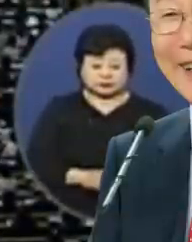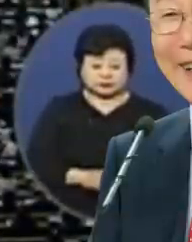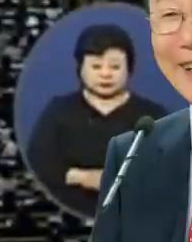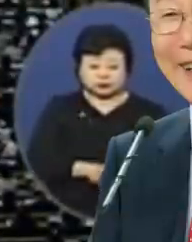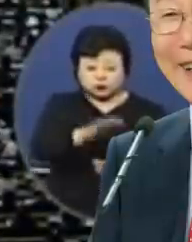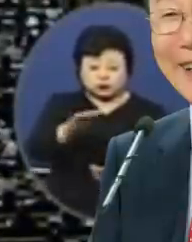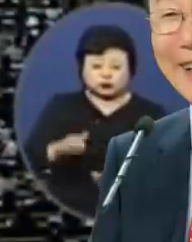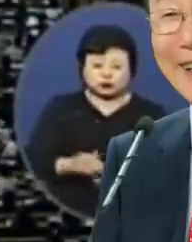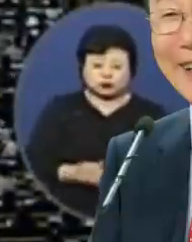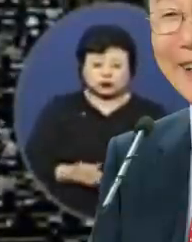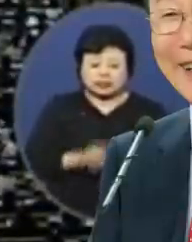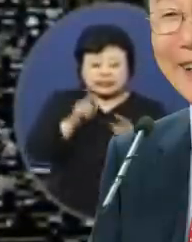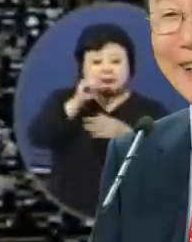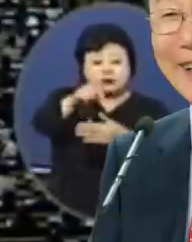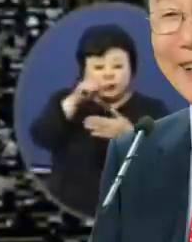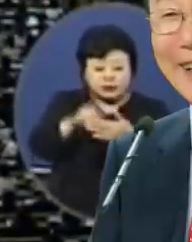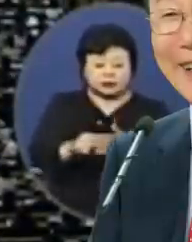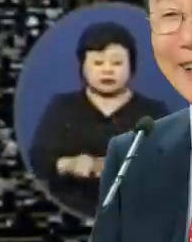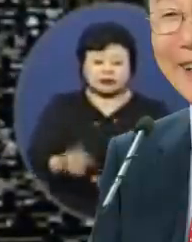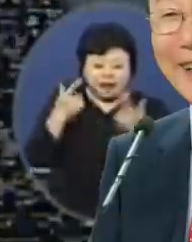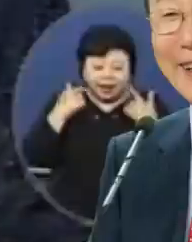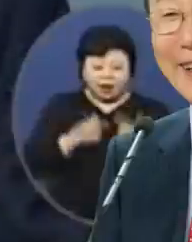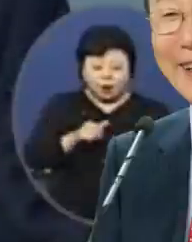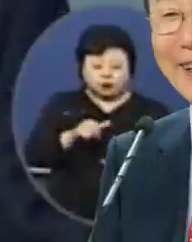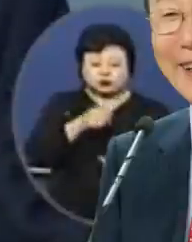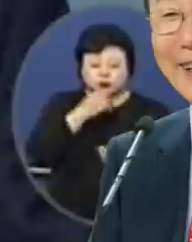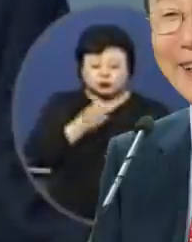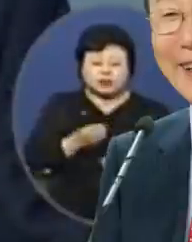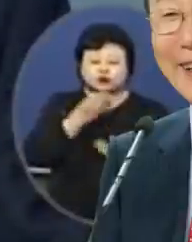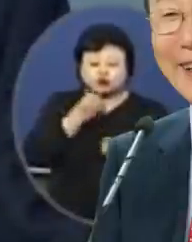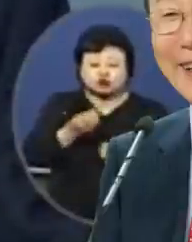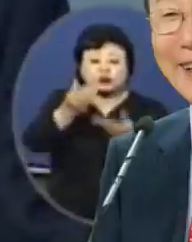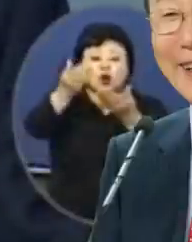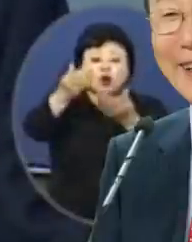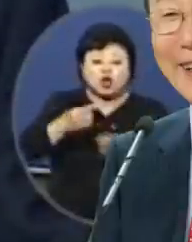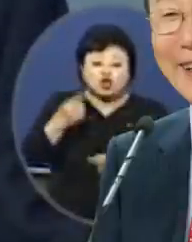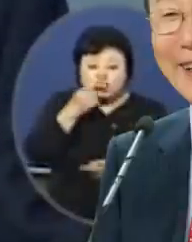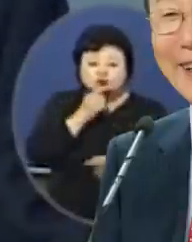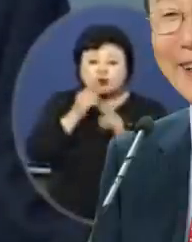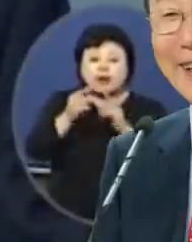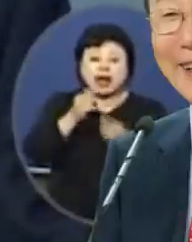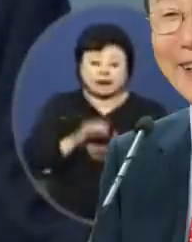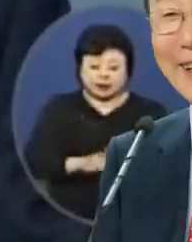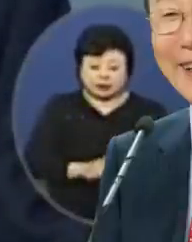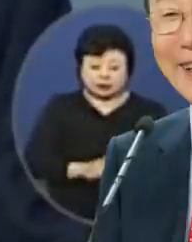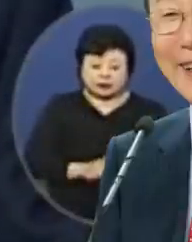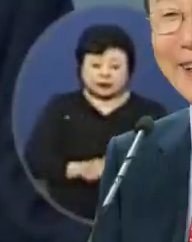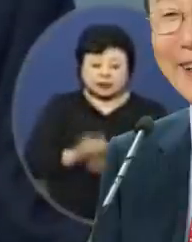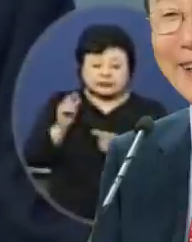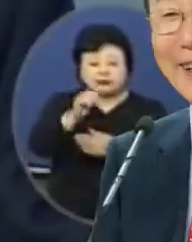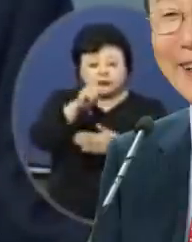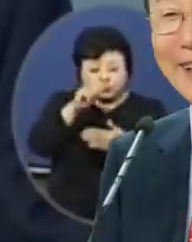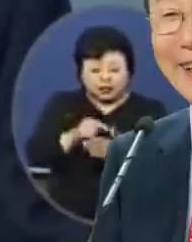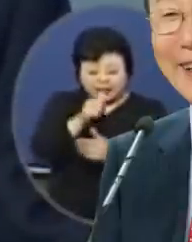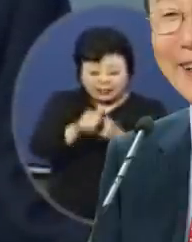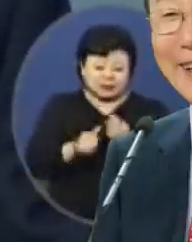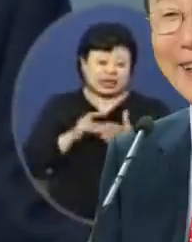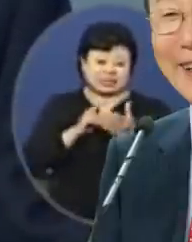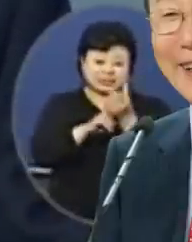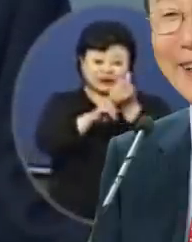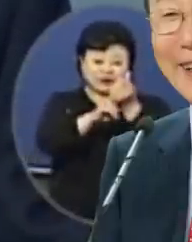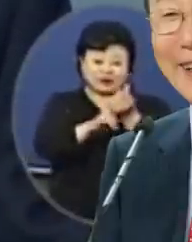우리는 우리의 실생활 속에서 언제나 오중보험과 삼중축복을 입술로 중얼거리면 여러분 생활 속에 하나님의